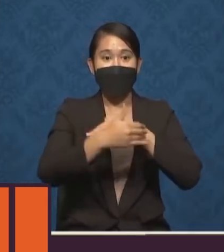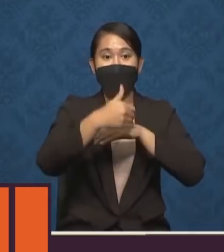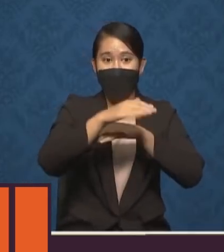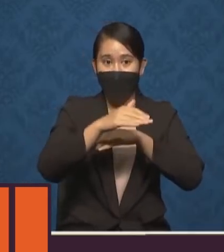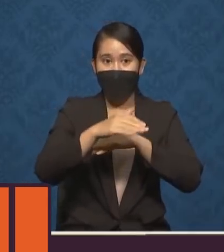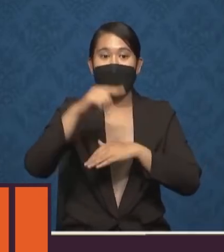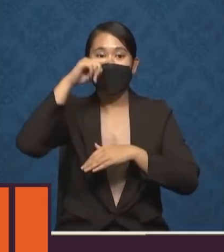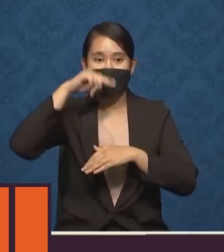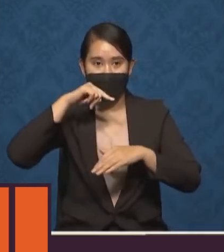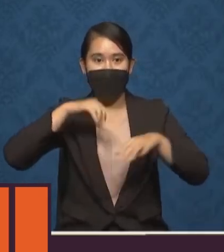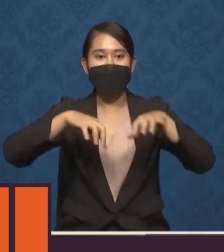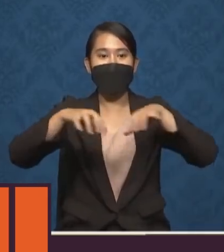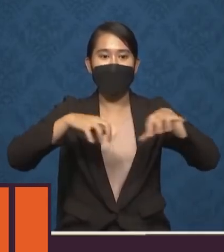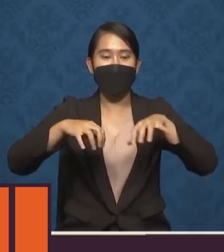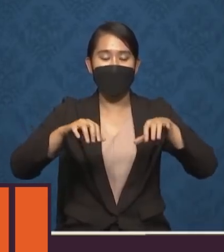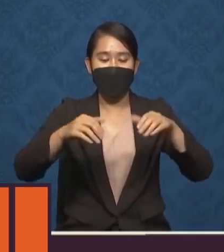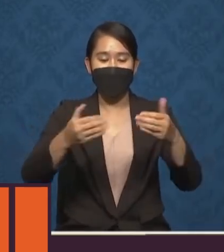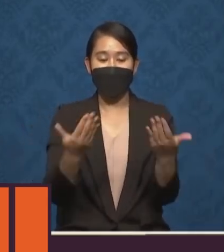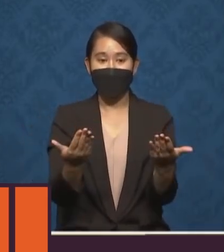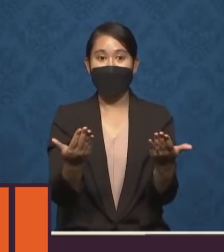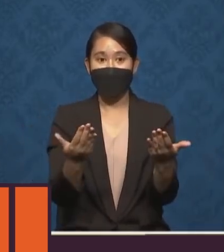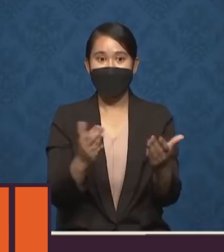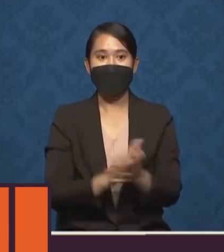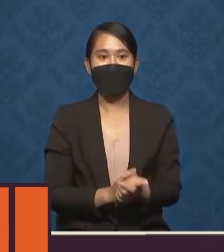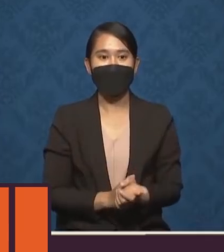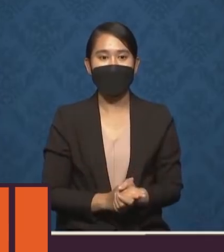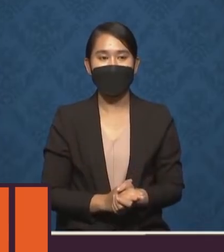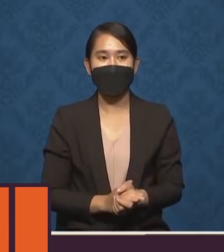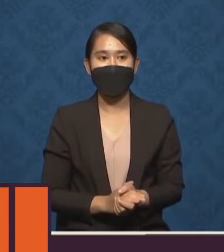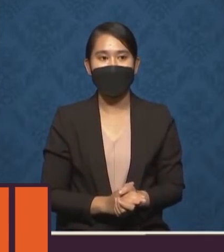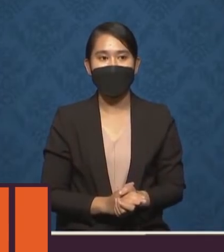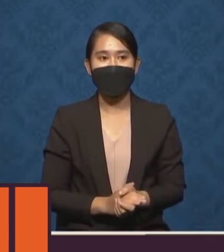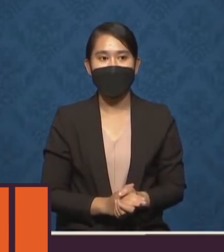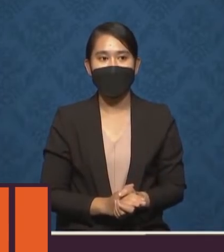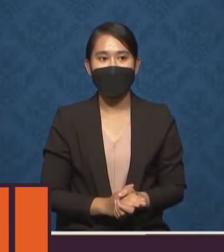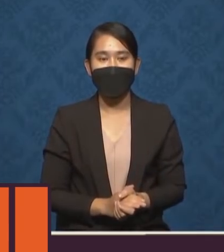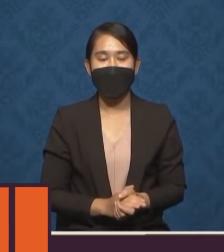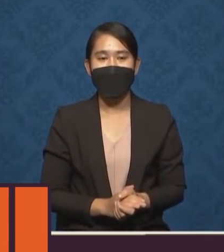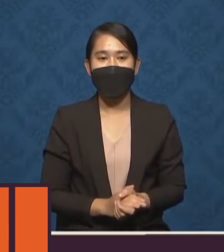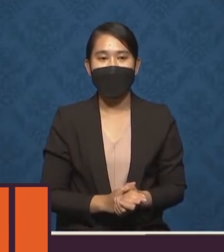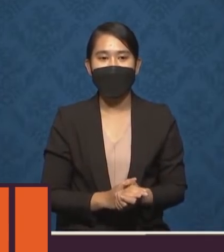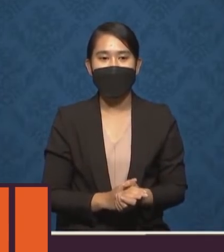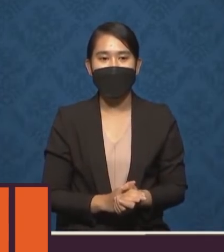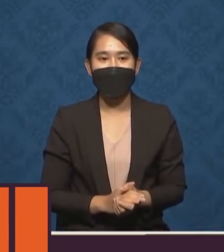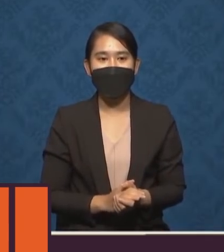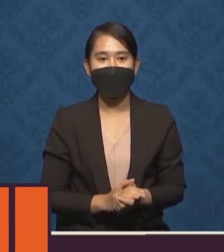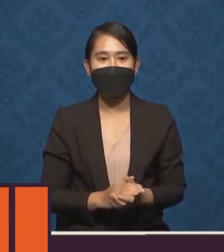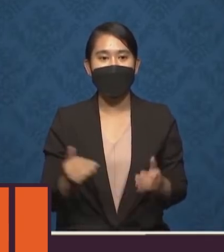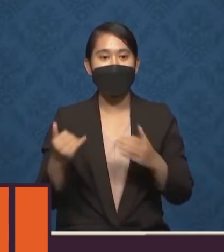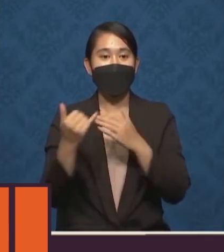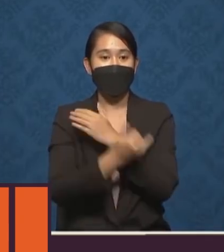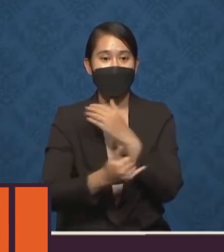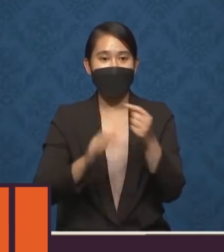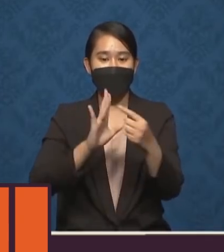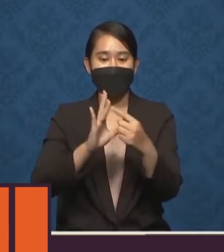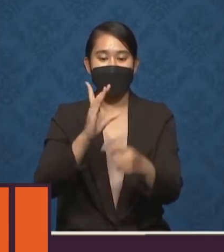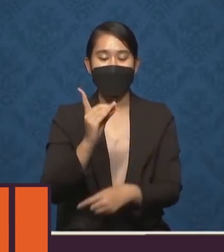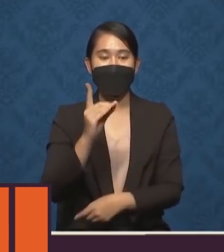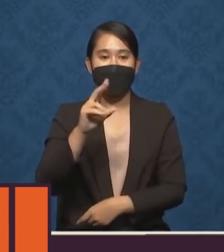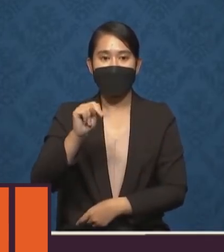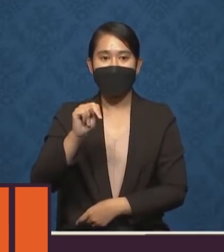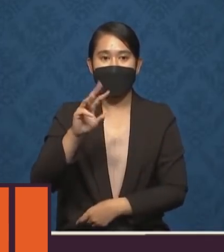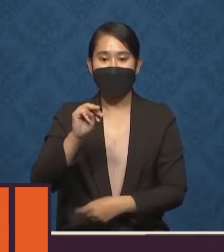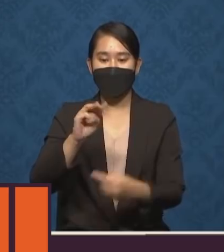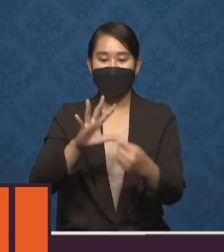ในประเทศไทยนะครับหนึ่งในกรณีตัวอย่างนั้นก็คือประเทศเดนมาร์กัมปทานที่เขาสามารถฉีดวัคซีนใน